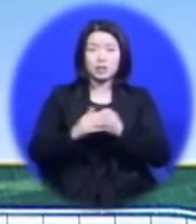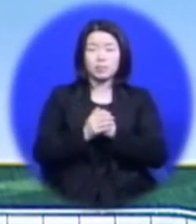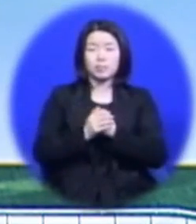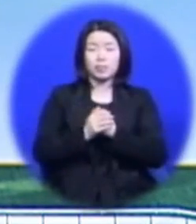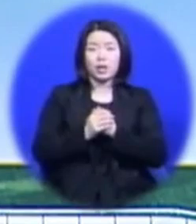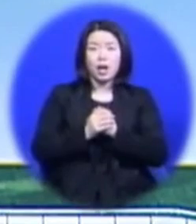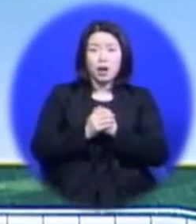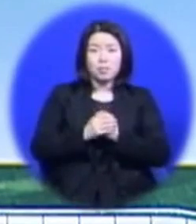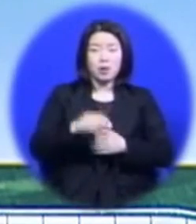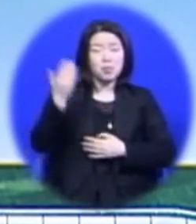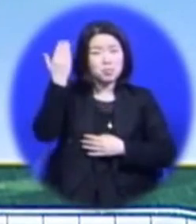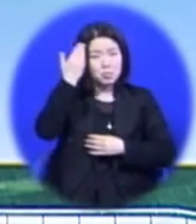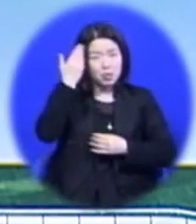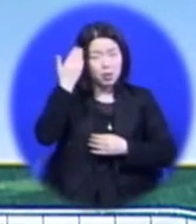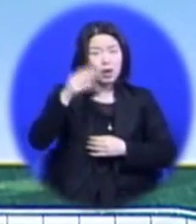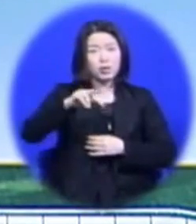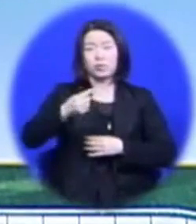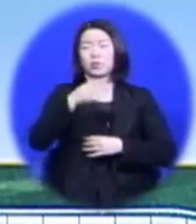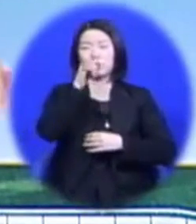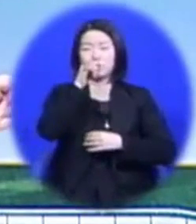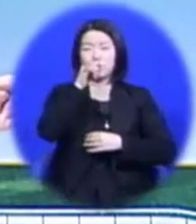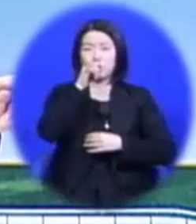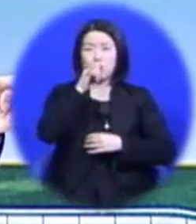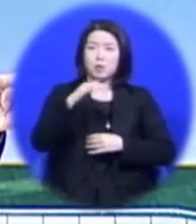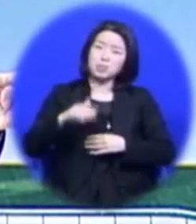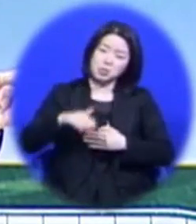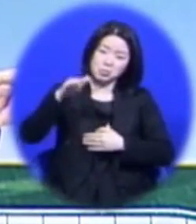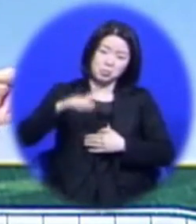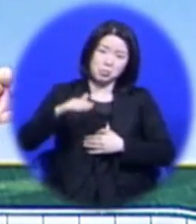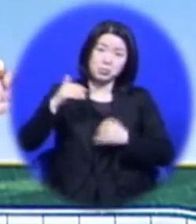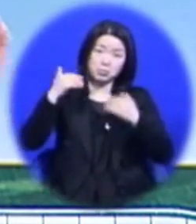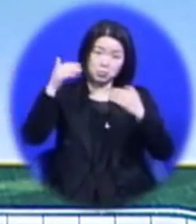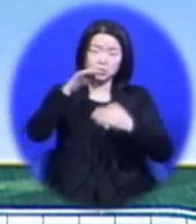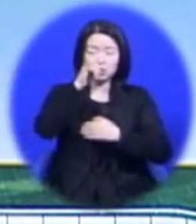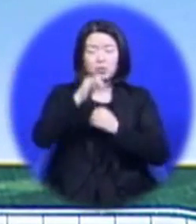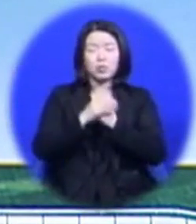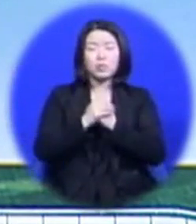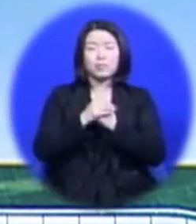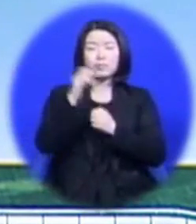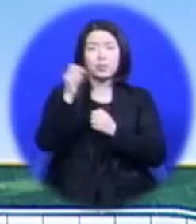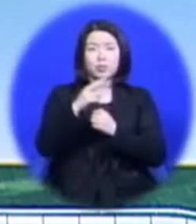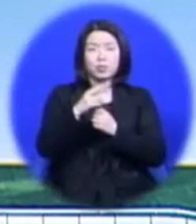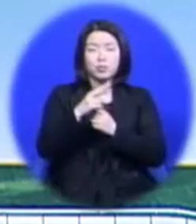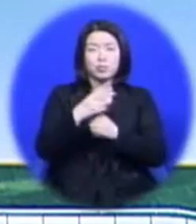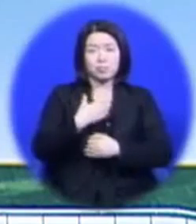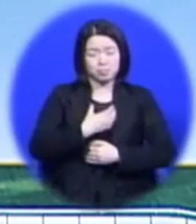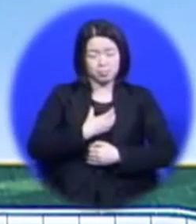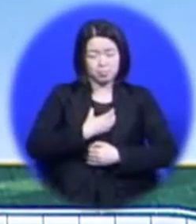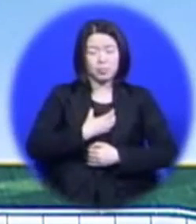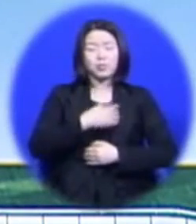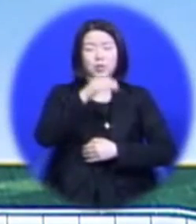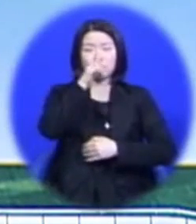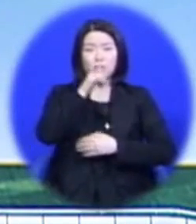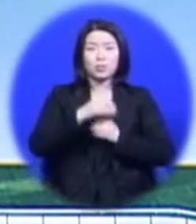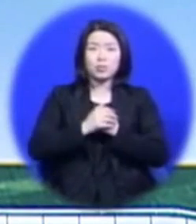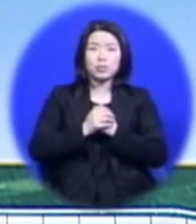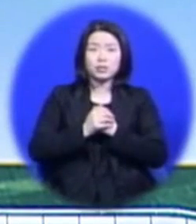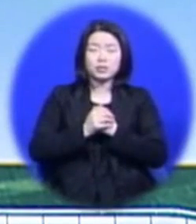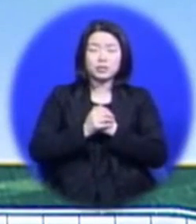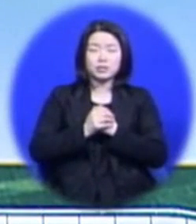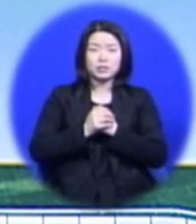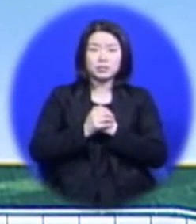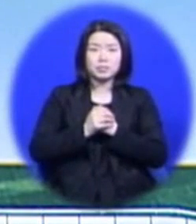교양도 있고 또 나름대로 수준도 있고 또 경건하고